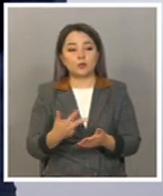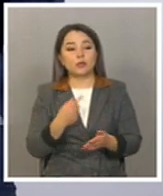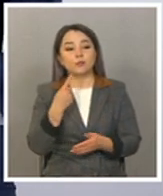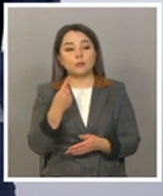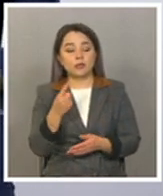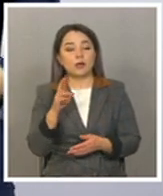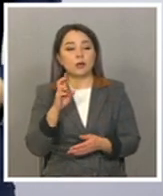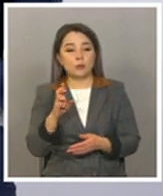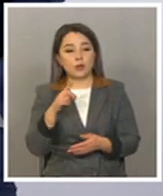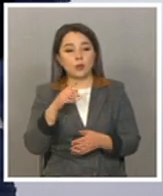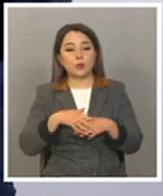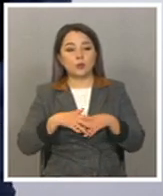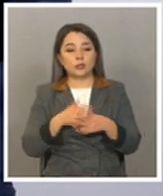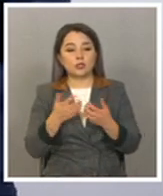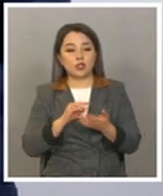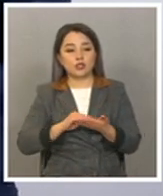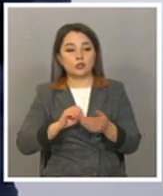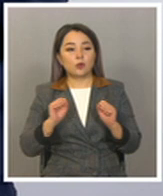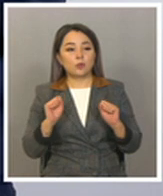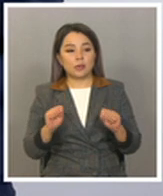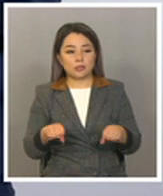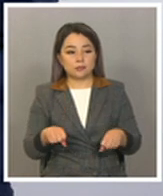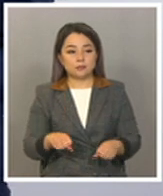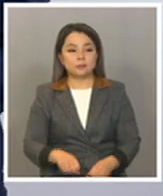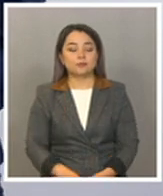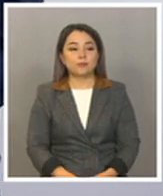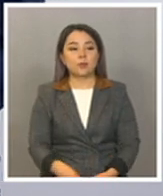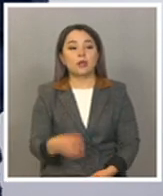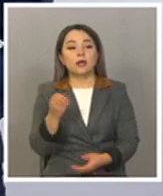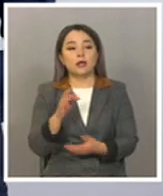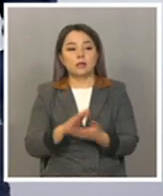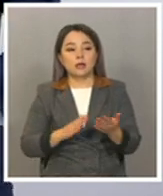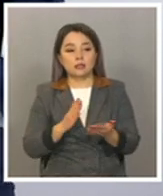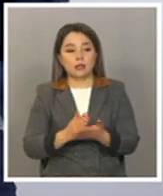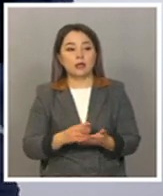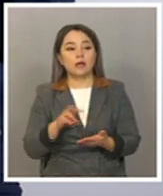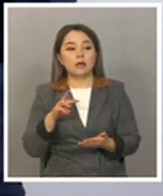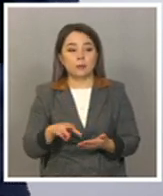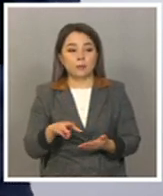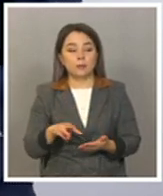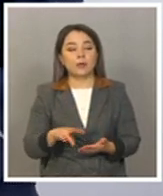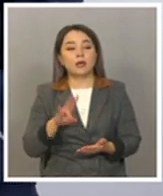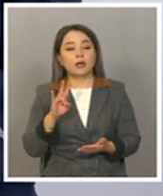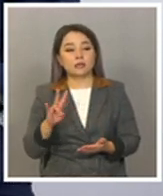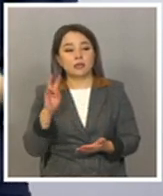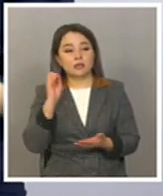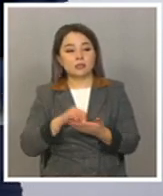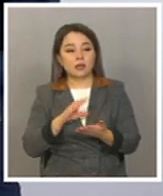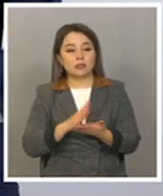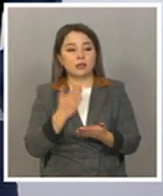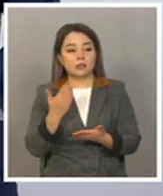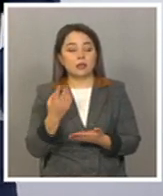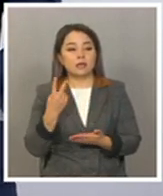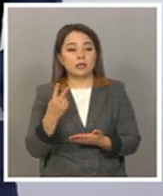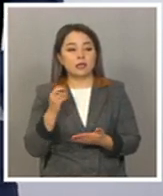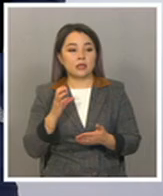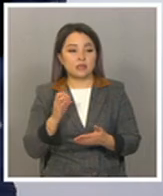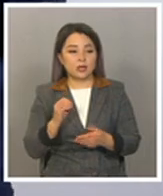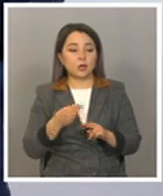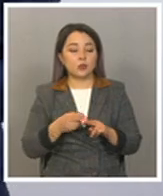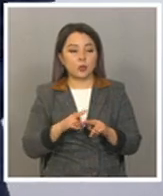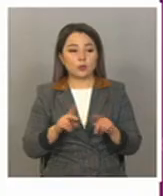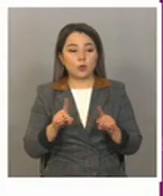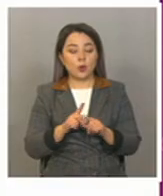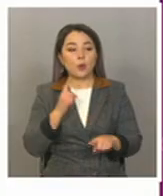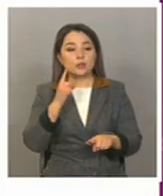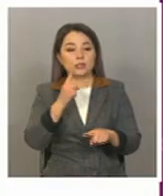B өрнек арқылы жазуға болады екен. Әрі қарай M және N сандарының 2 есегіленген қосындысы